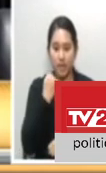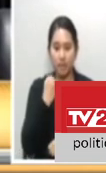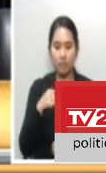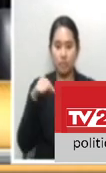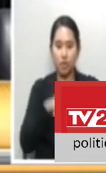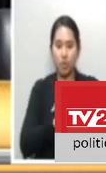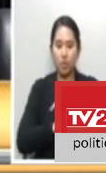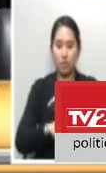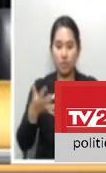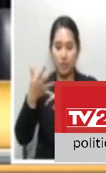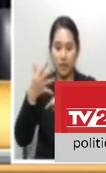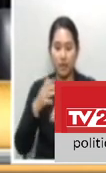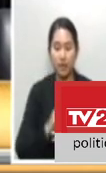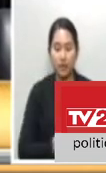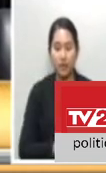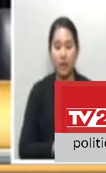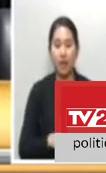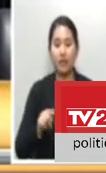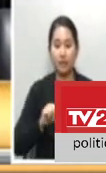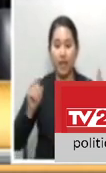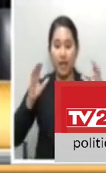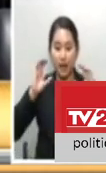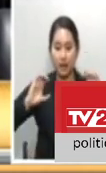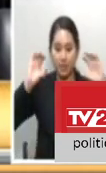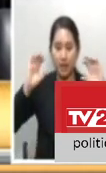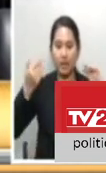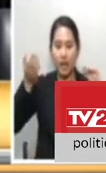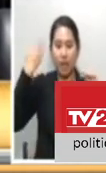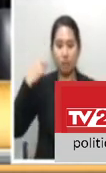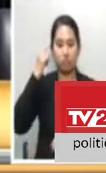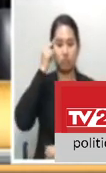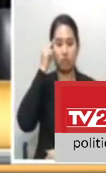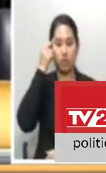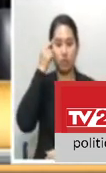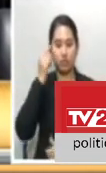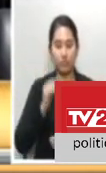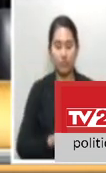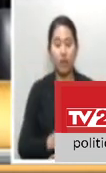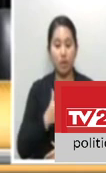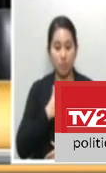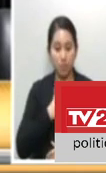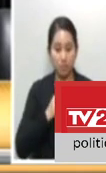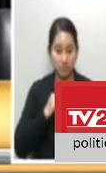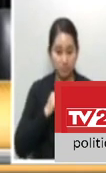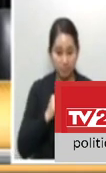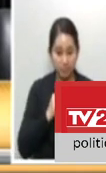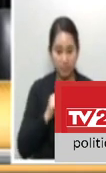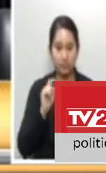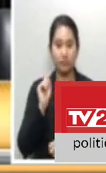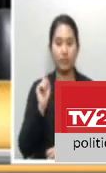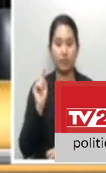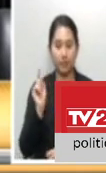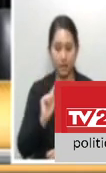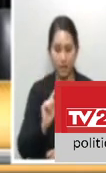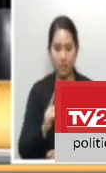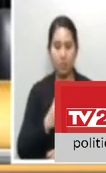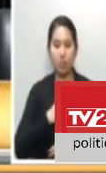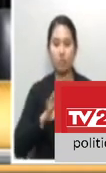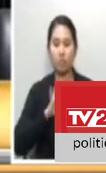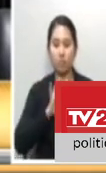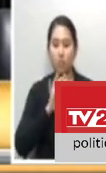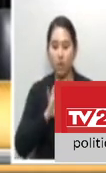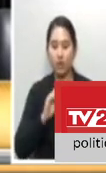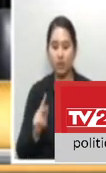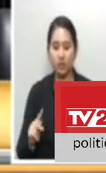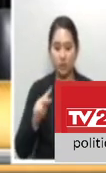ทุจริตคอร์รัปชันแต่รัฐบาลที่ผ่านมาไม่ทราบผมยืนยันเลยว่าผมเป็นห่วงของกระทรวงมหาดไทยม